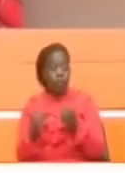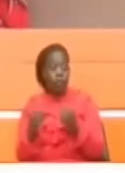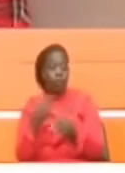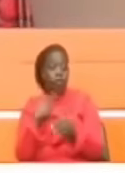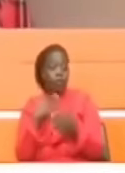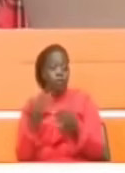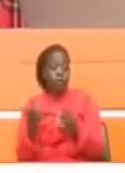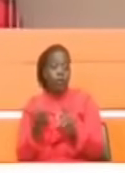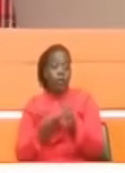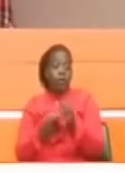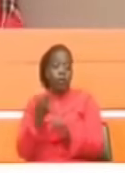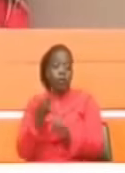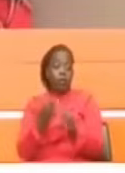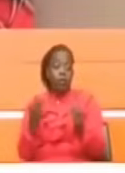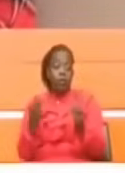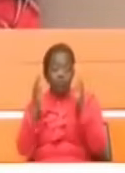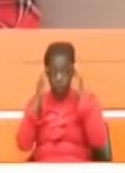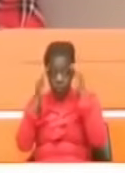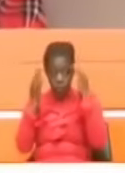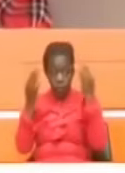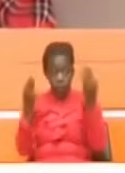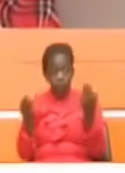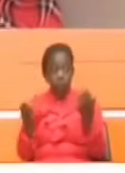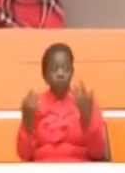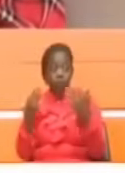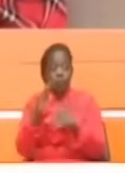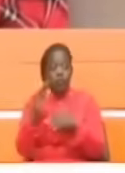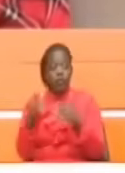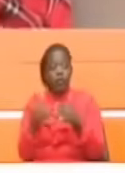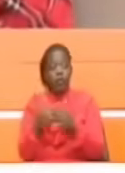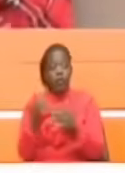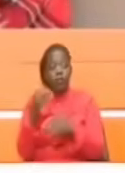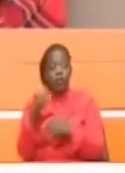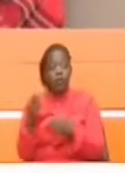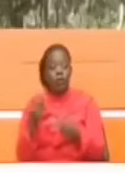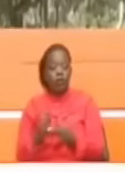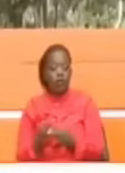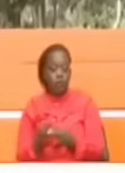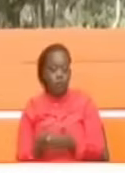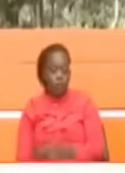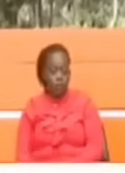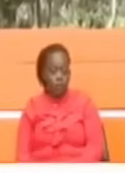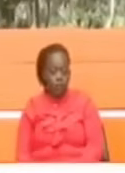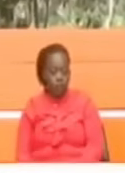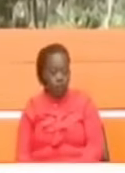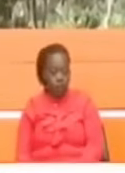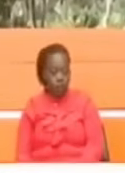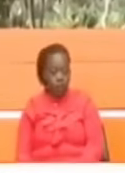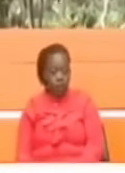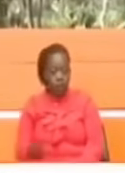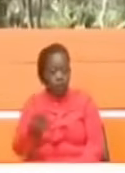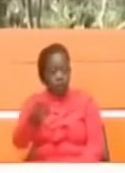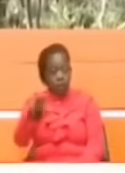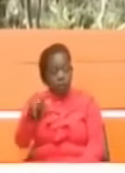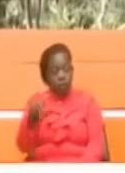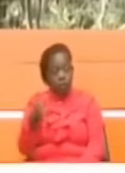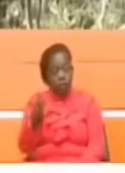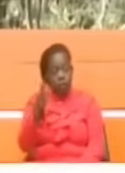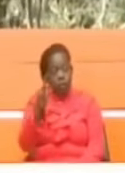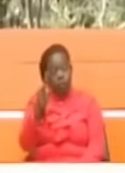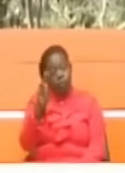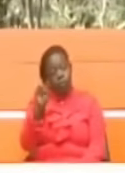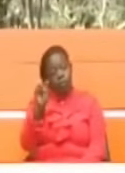mizigo naye kyataamanya nti ebiwandiiko Nabisenke yagulanga ssamannya ge. Waliwo akatawuni kali amatu gaba kayita